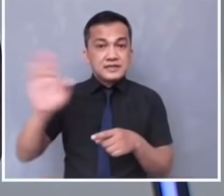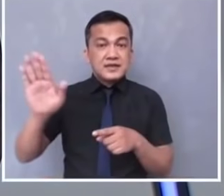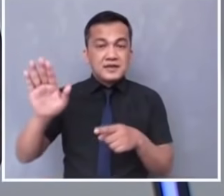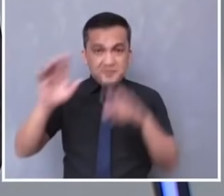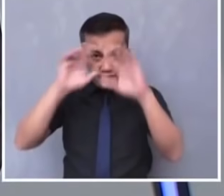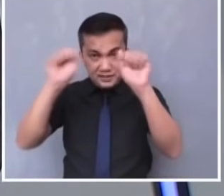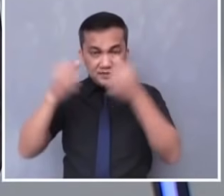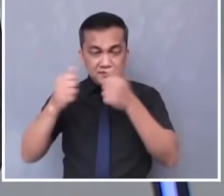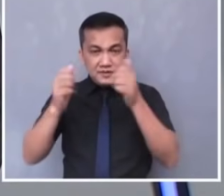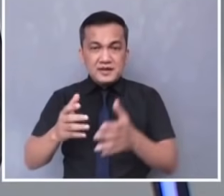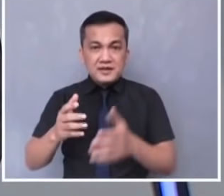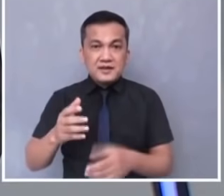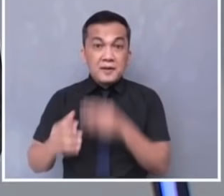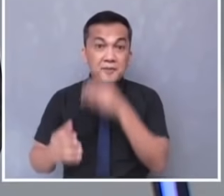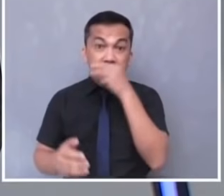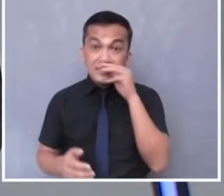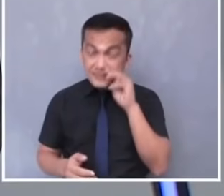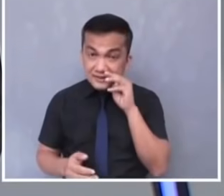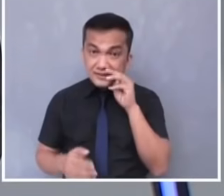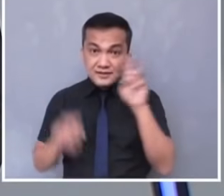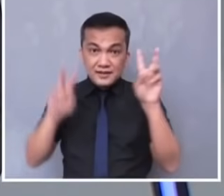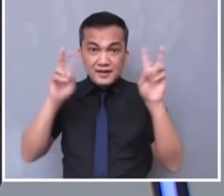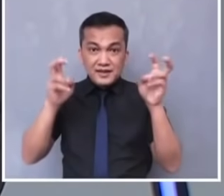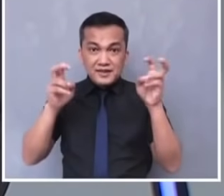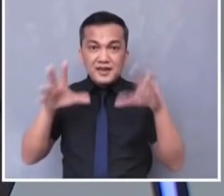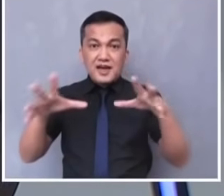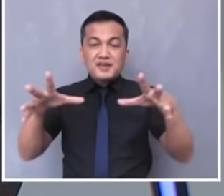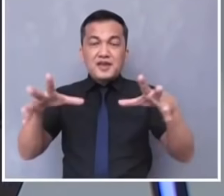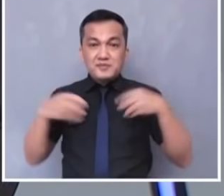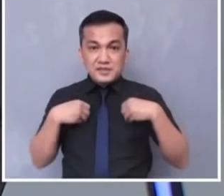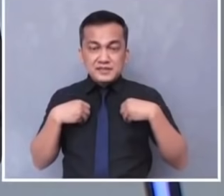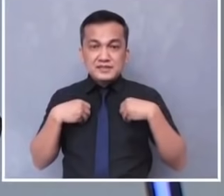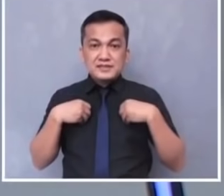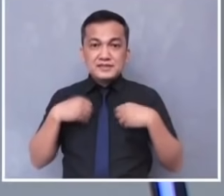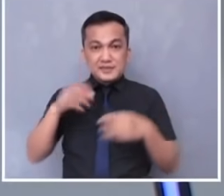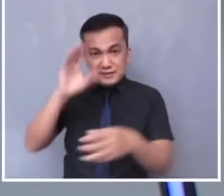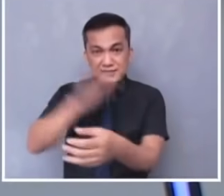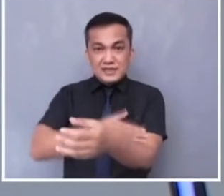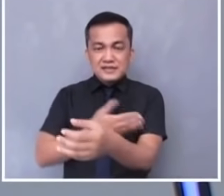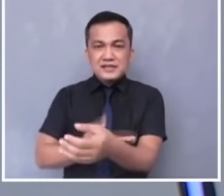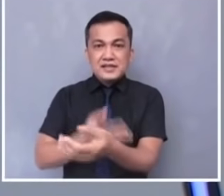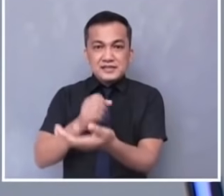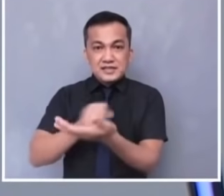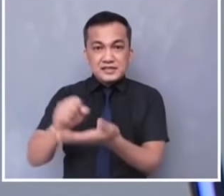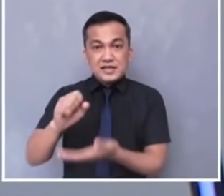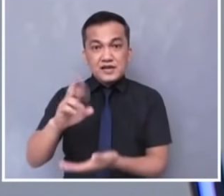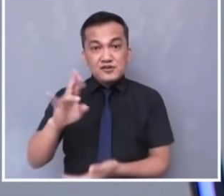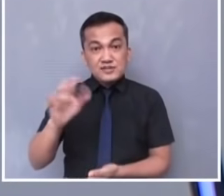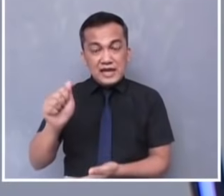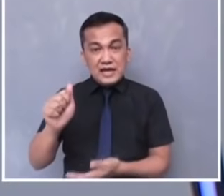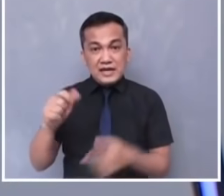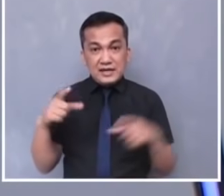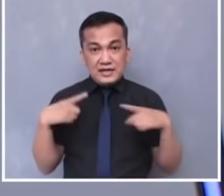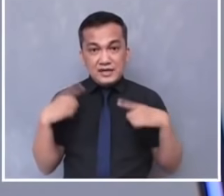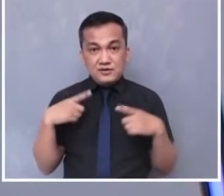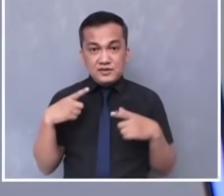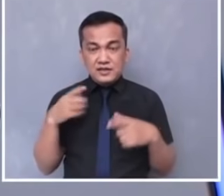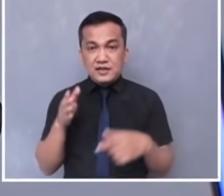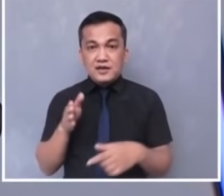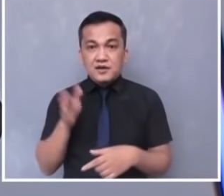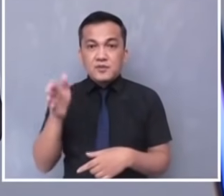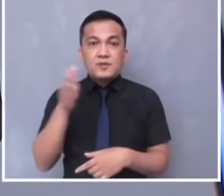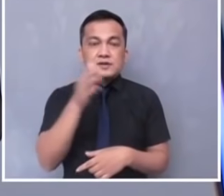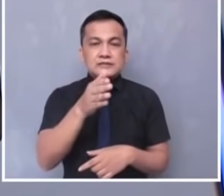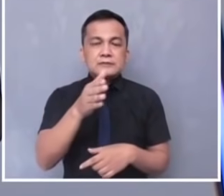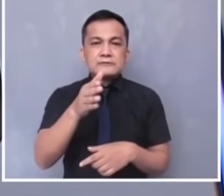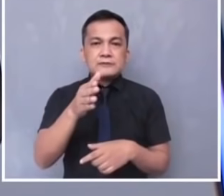Manny Pacquiao na adopted son ng Santa Rosa, Laguna. At sa patuloy niyang pag-iikot, muli niyang binigyan diin